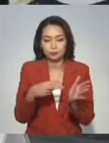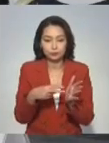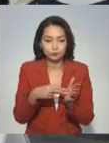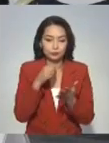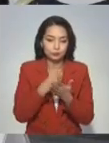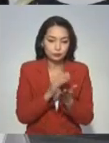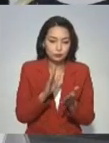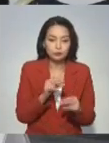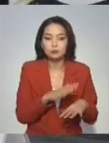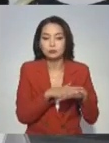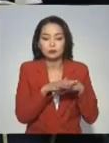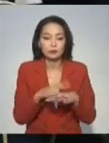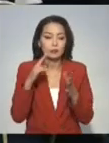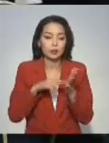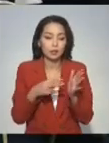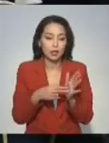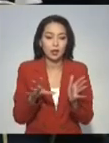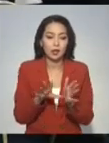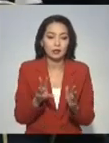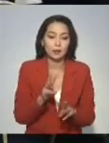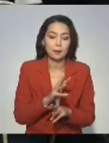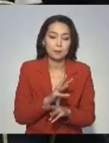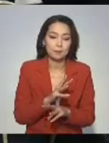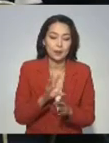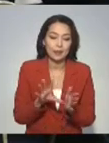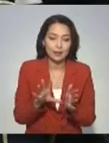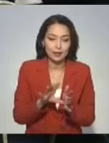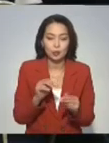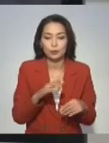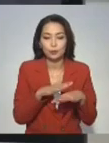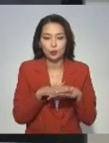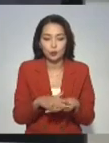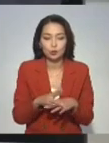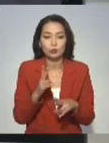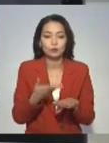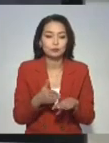также субсидирование цен на электроэнергию и бюджетную поддержку уязвимых